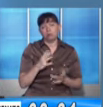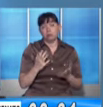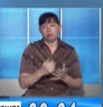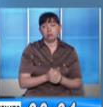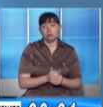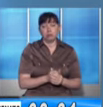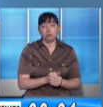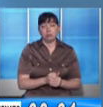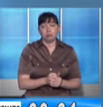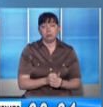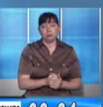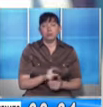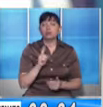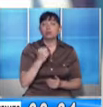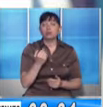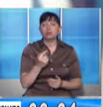general, ce credeți despre